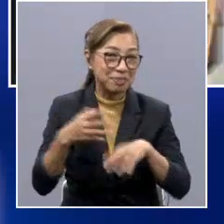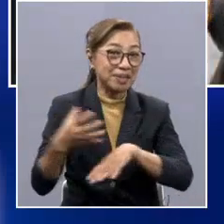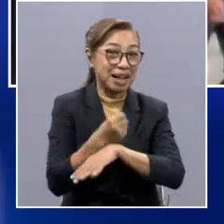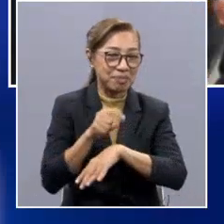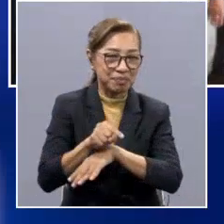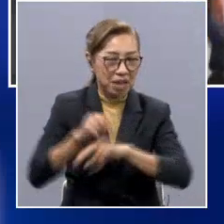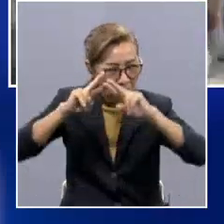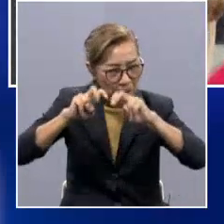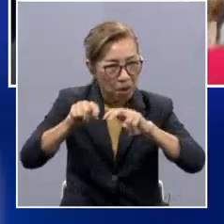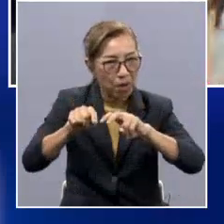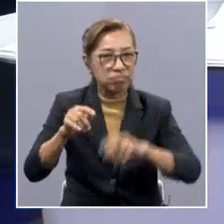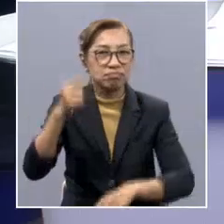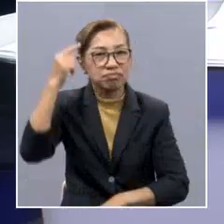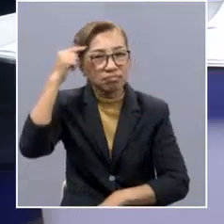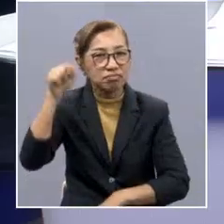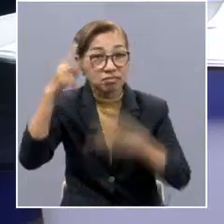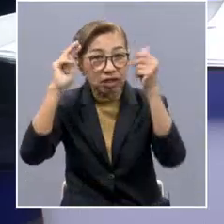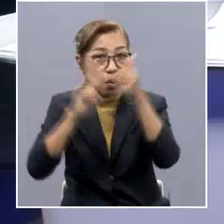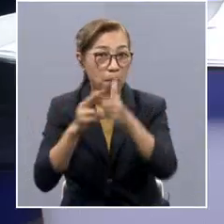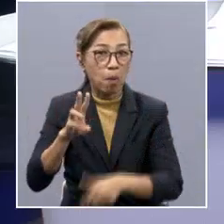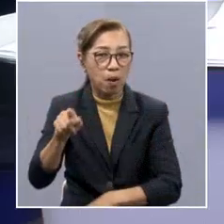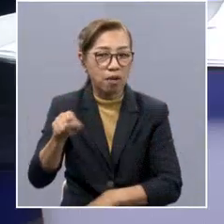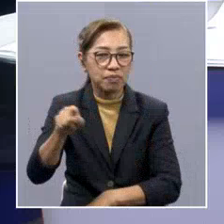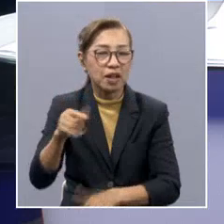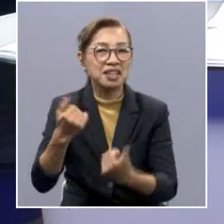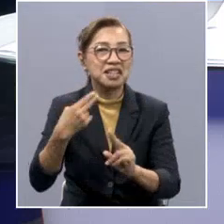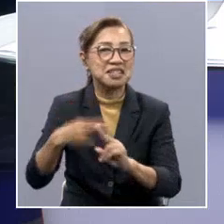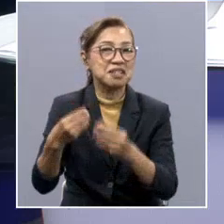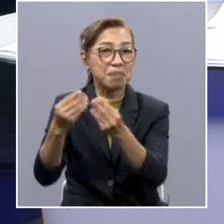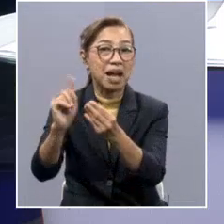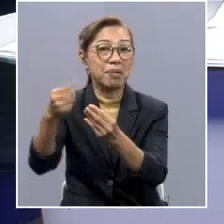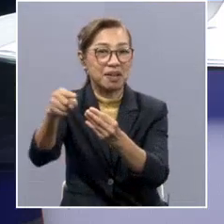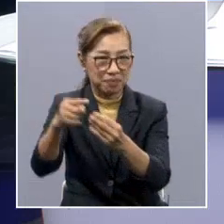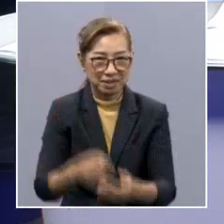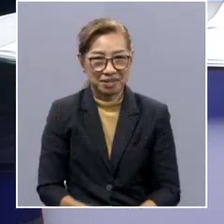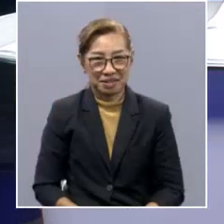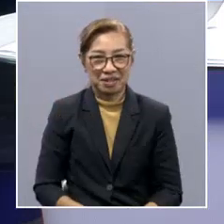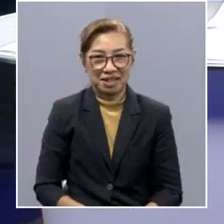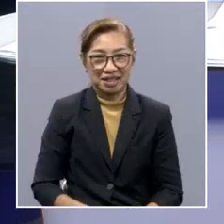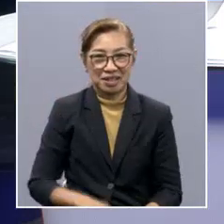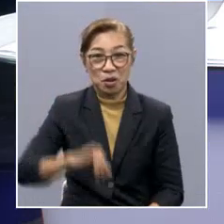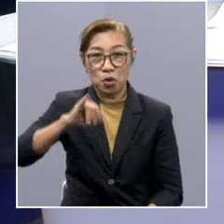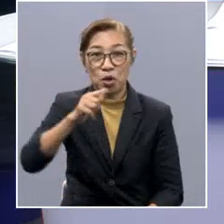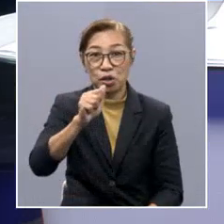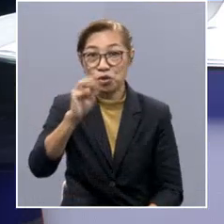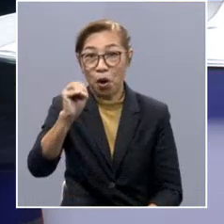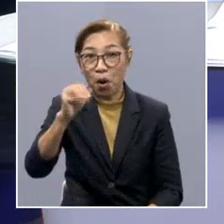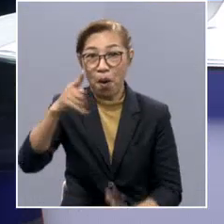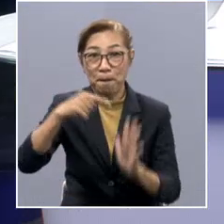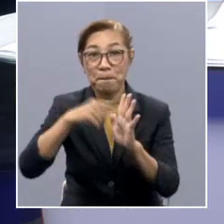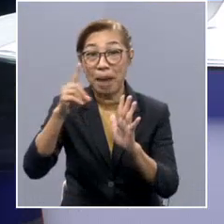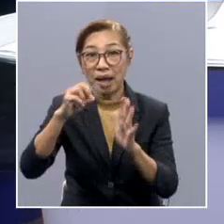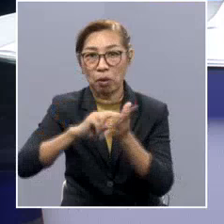องก็วิเคราะห์กันเนี่ยนะครับว่าตอนนี้ลุงป้อมเองได้ฉายาใหม่ไปแล้วลุงป้อมจอมปราบจอมปาดเนี่ยนะ จอมปาดหน้าว่